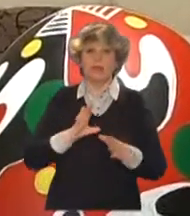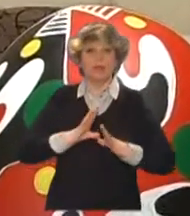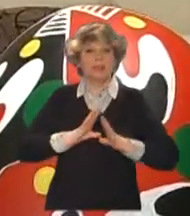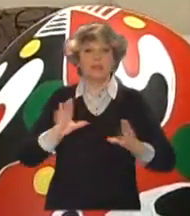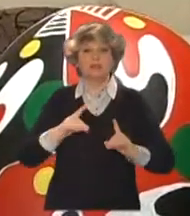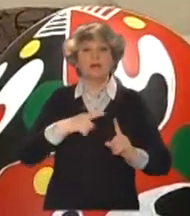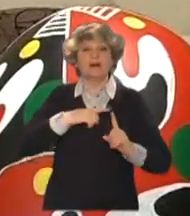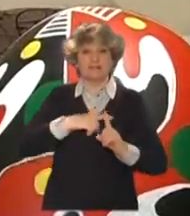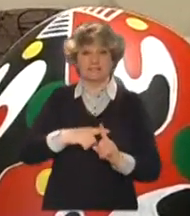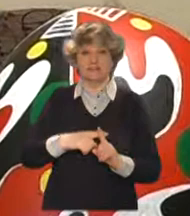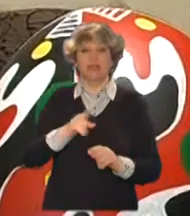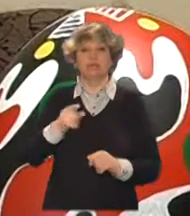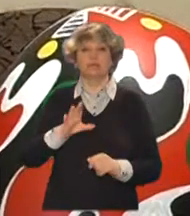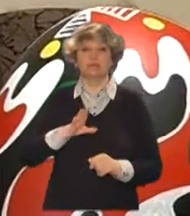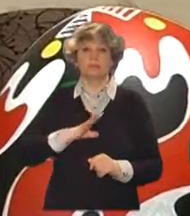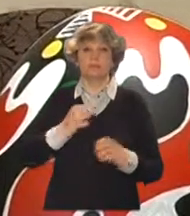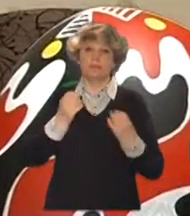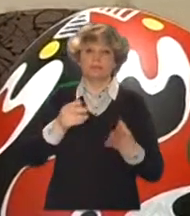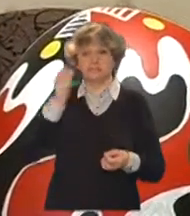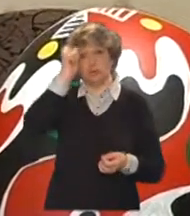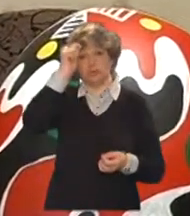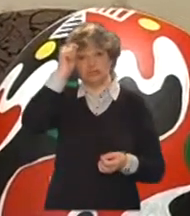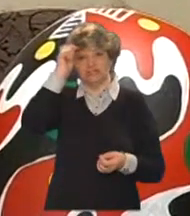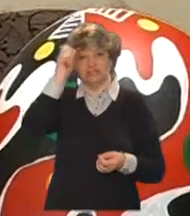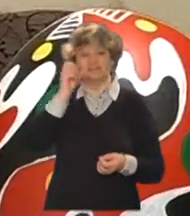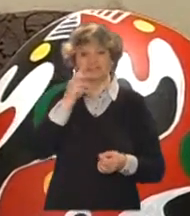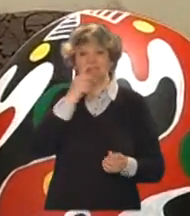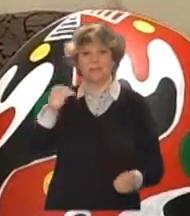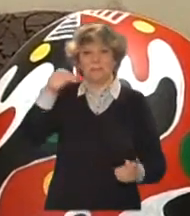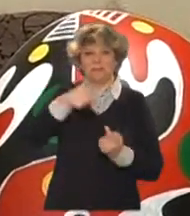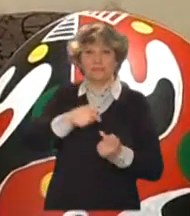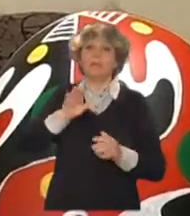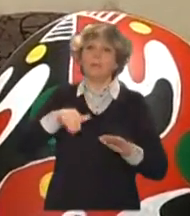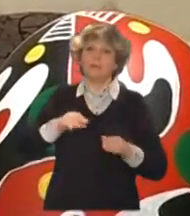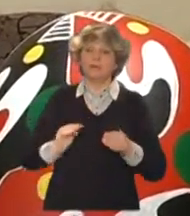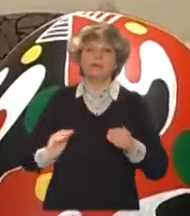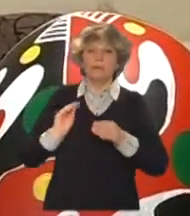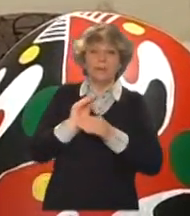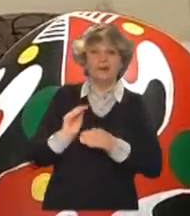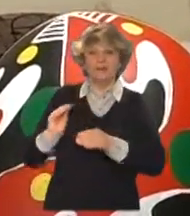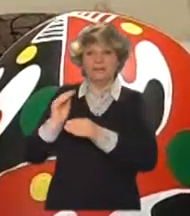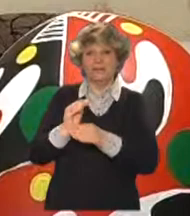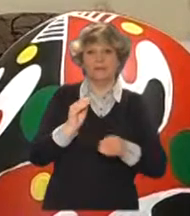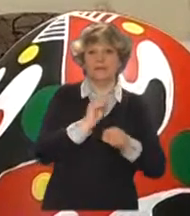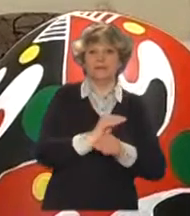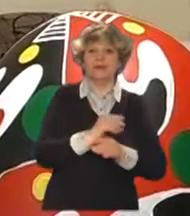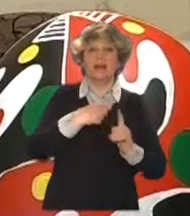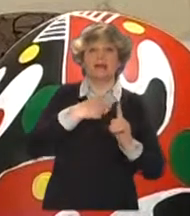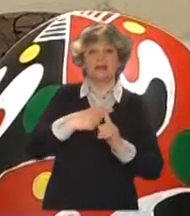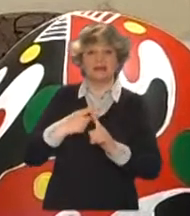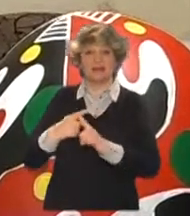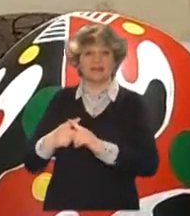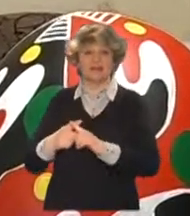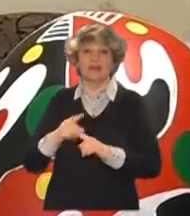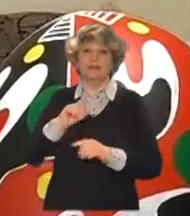хреста, це була така суто чоловіча писанка. А потім вже додавалися елементи косий хрест, і вона